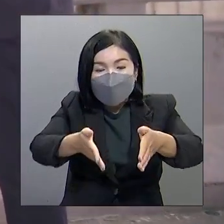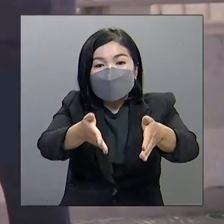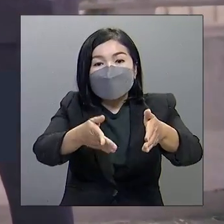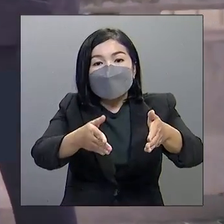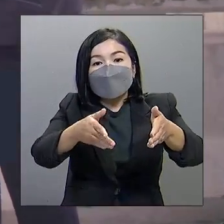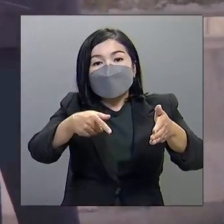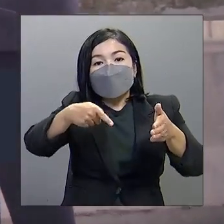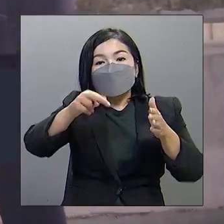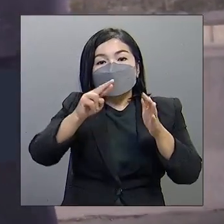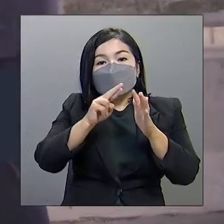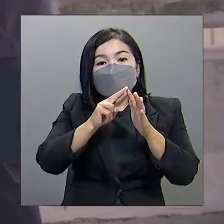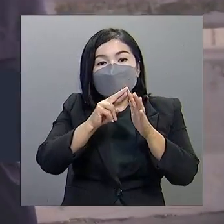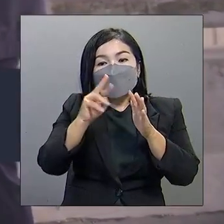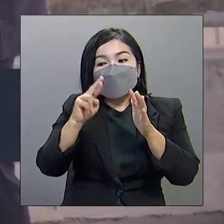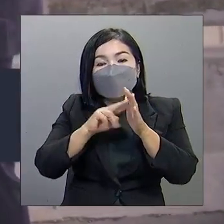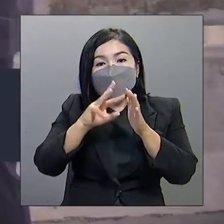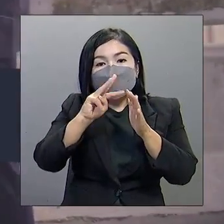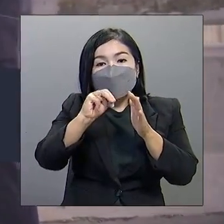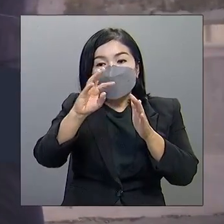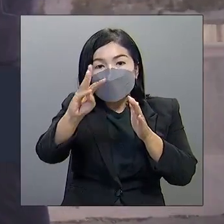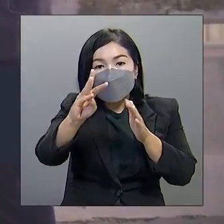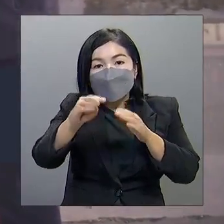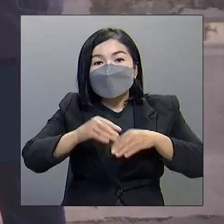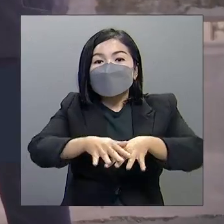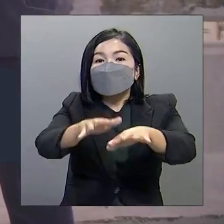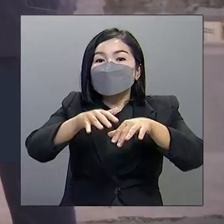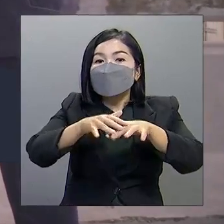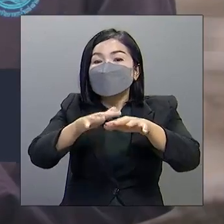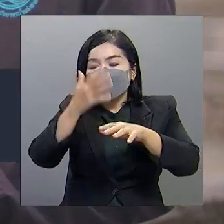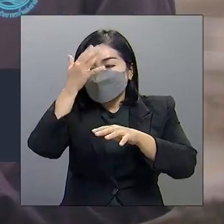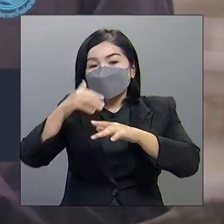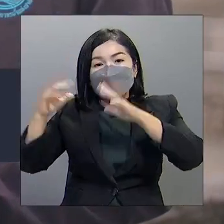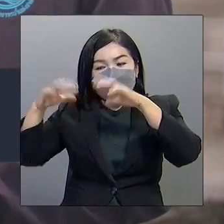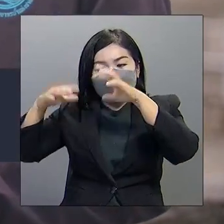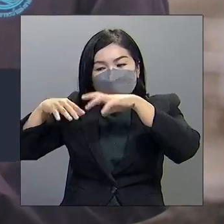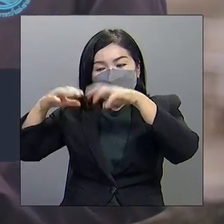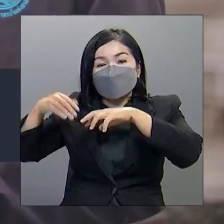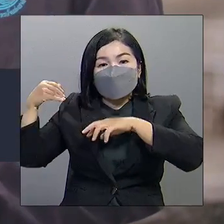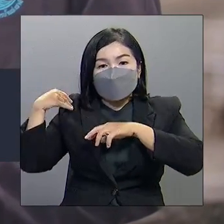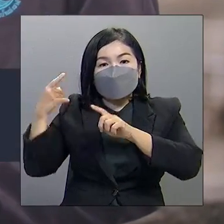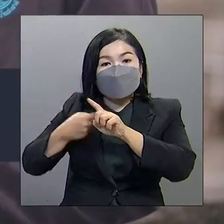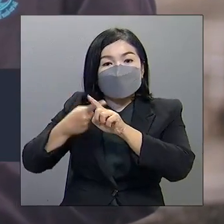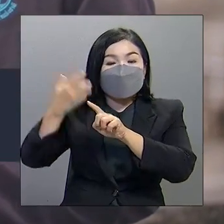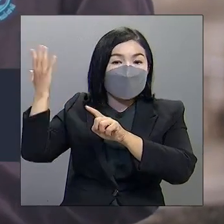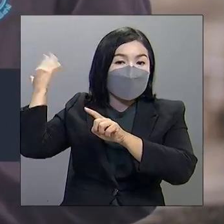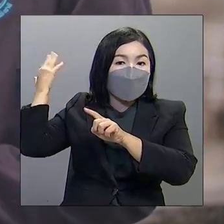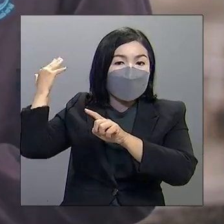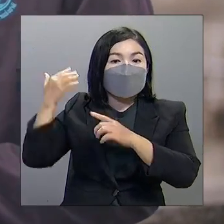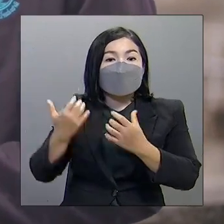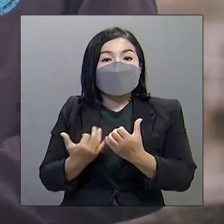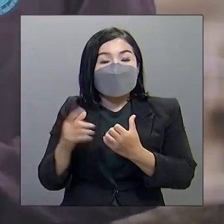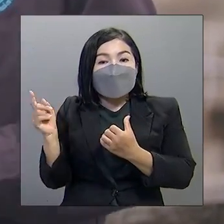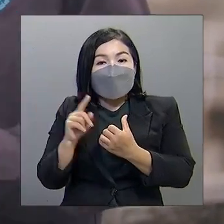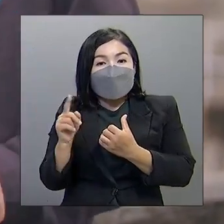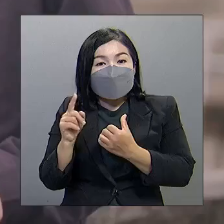คือน้ำที่เราปล่อยระบายน้อยเนี่ยเนื่องจากไม่มีฝนที่ตกในพื้นที่จะเห็นว่าในเดือนที่ผ่านมาเนี่ยตัวทุ่งรังสิต